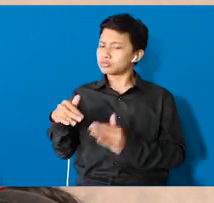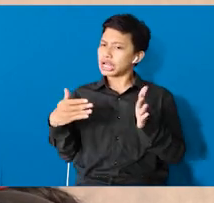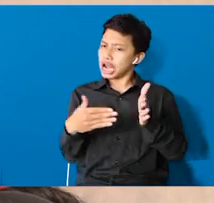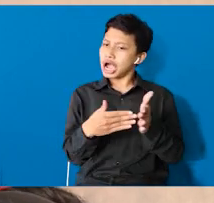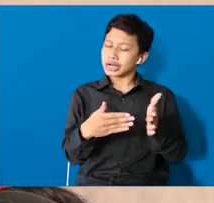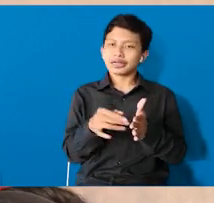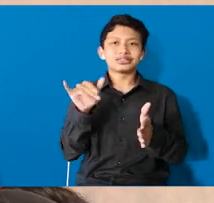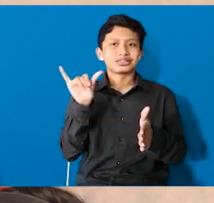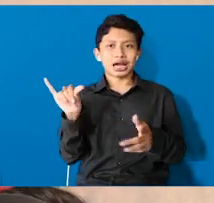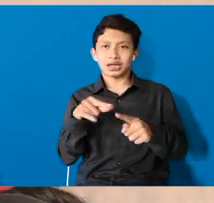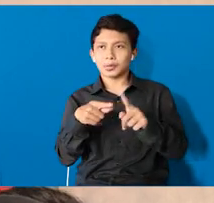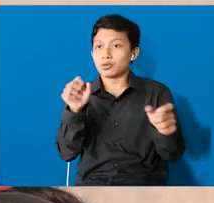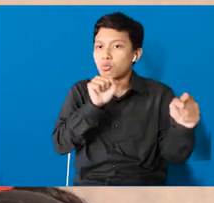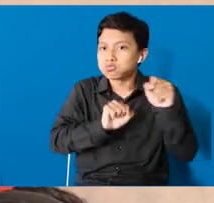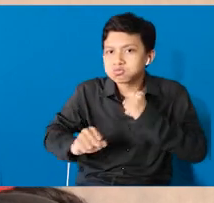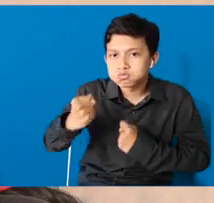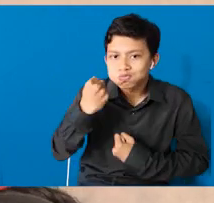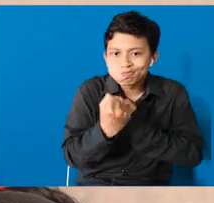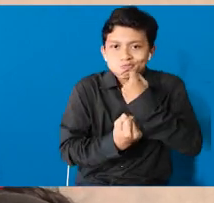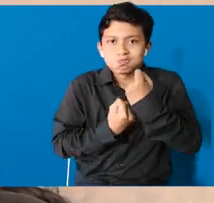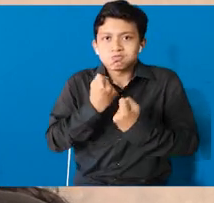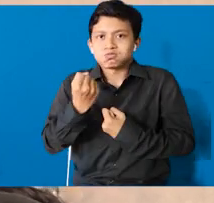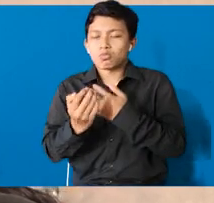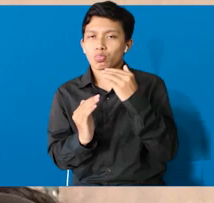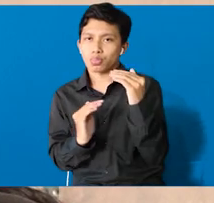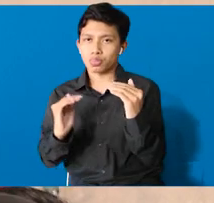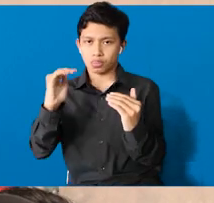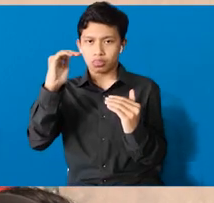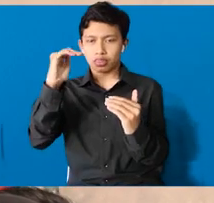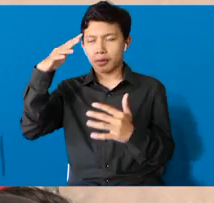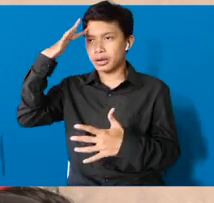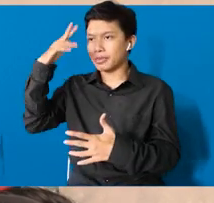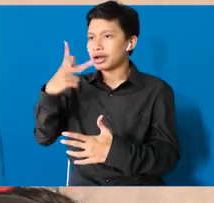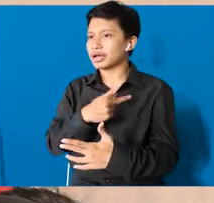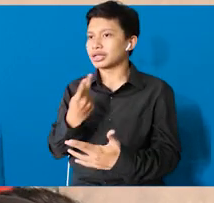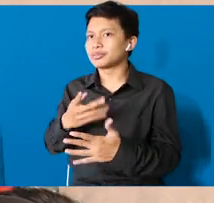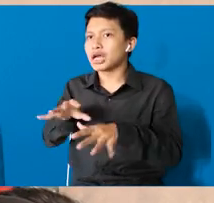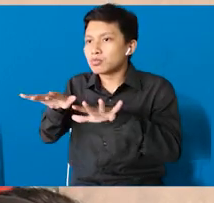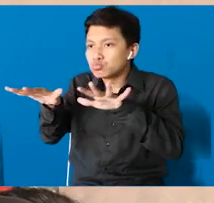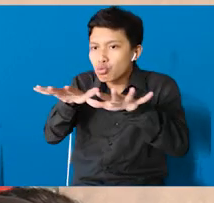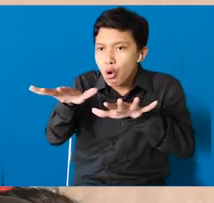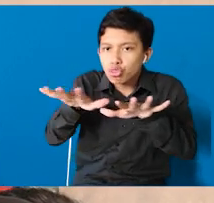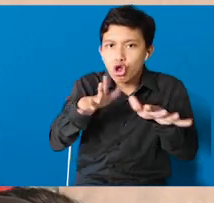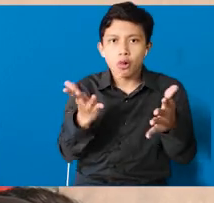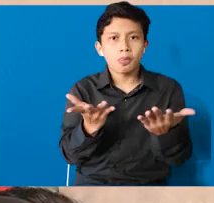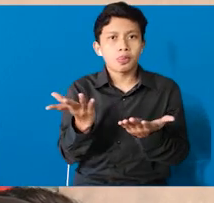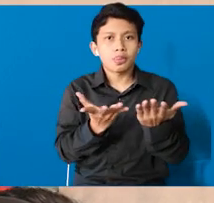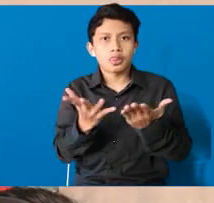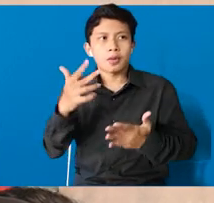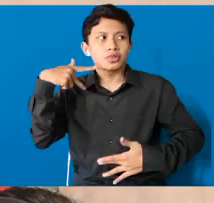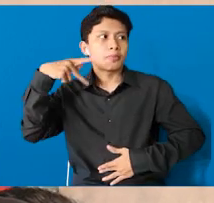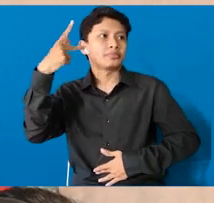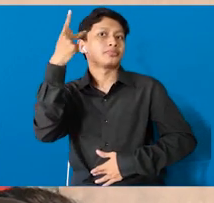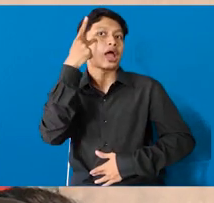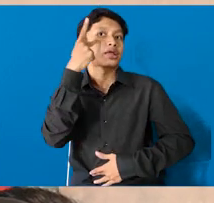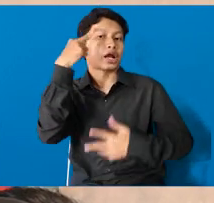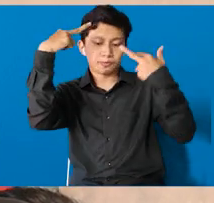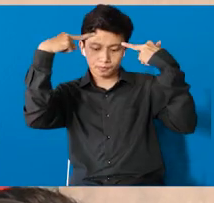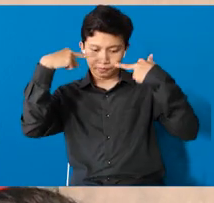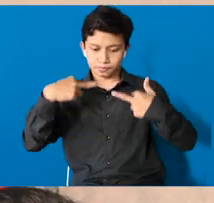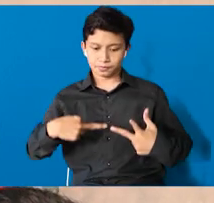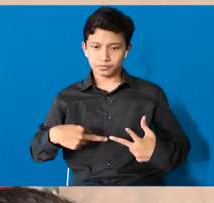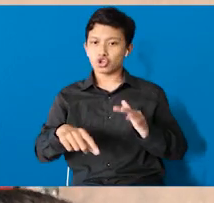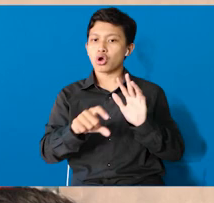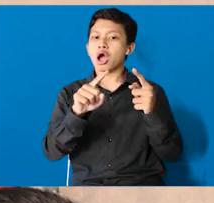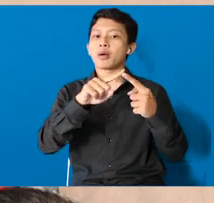kurangan, tapi insya Allah ada kelebihan. Makanya itu dengan adanya studi ini, kita bisa mengontrol bagaimana cara menjaga kesehatan kita, baik